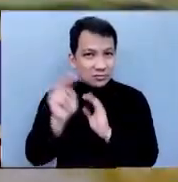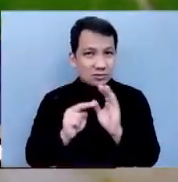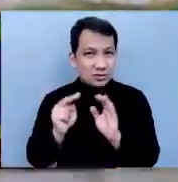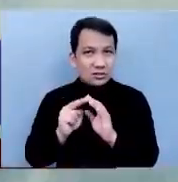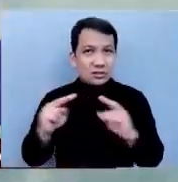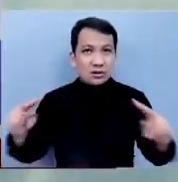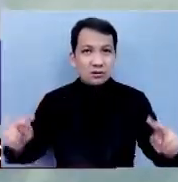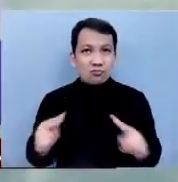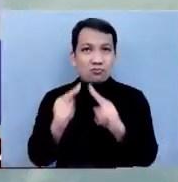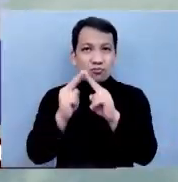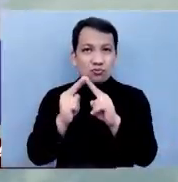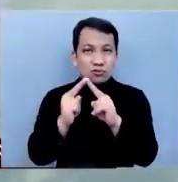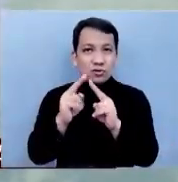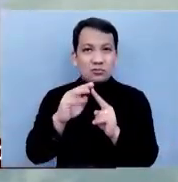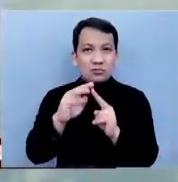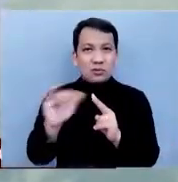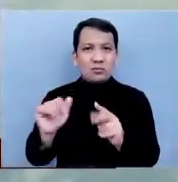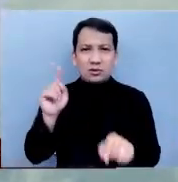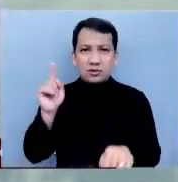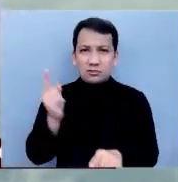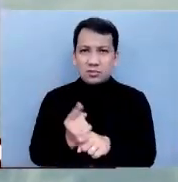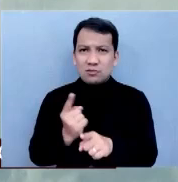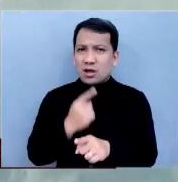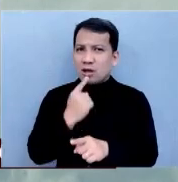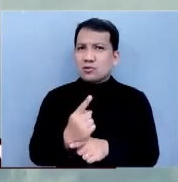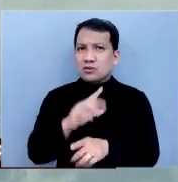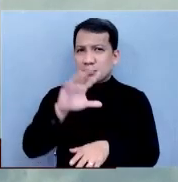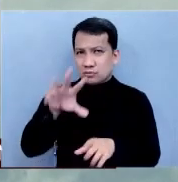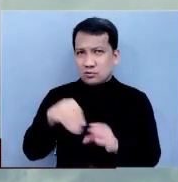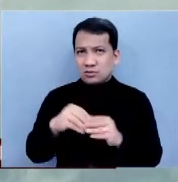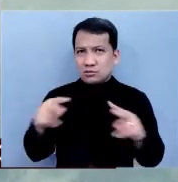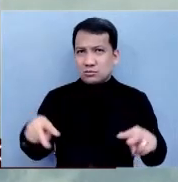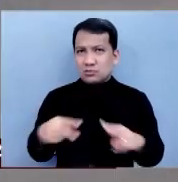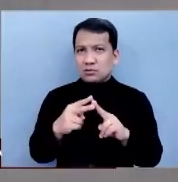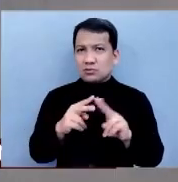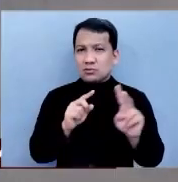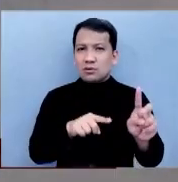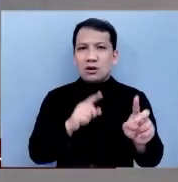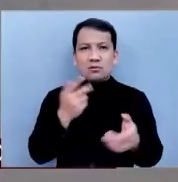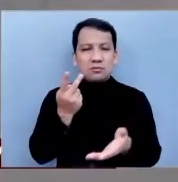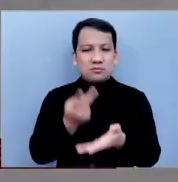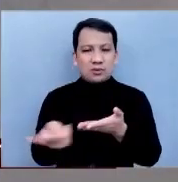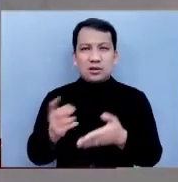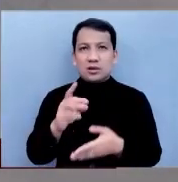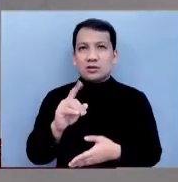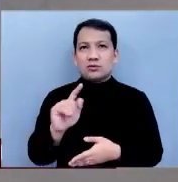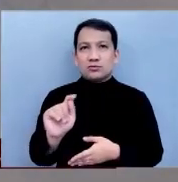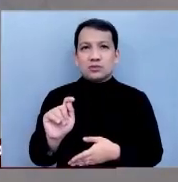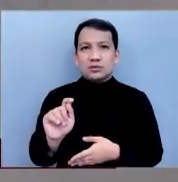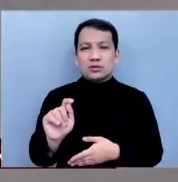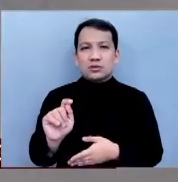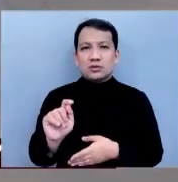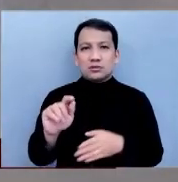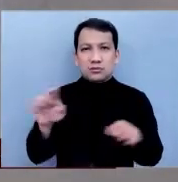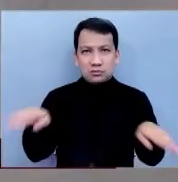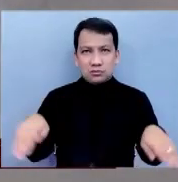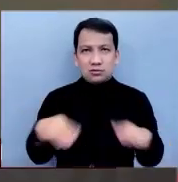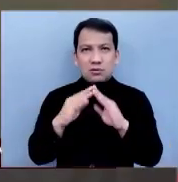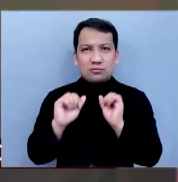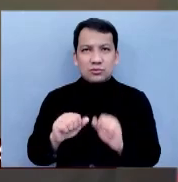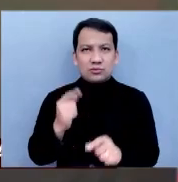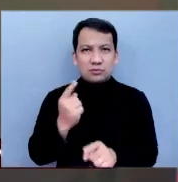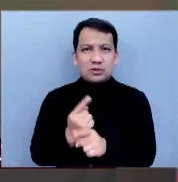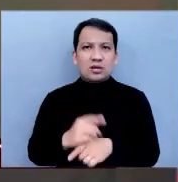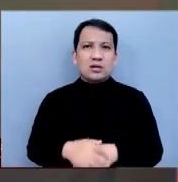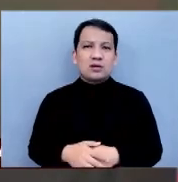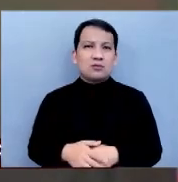Mayon. Deserve daw ng Mayon ng mas maayos na treatment. Biniguraw ng DOT ang Albay, pero pwede pa naman daw itong maitama.